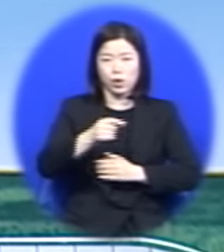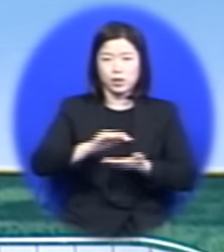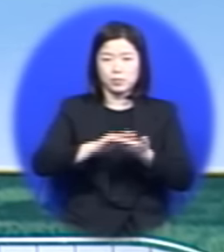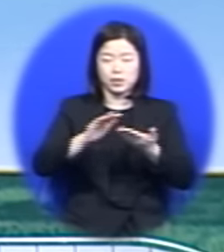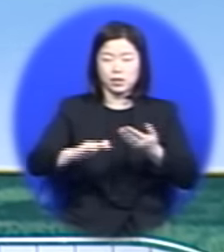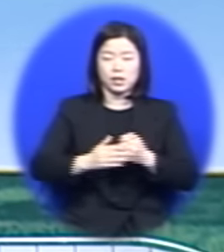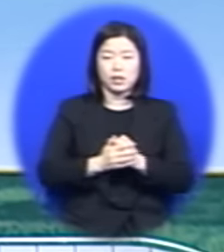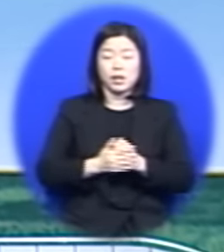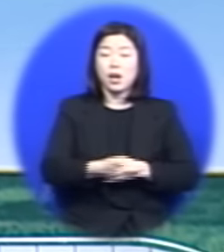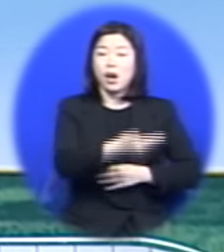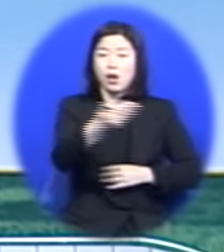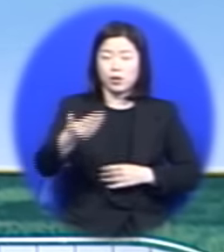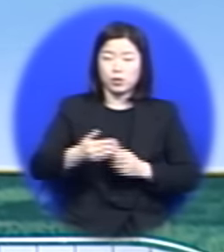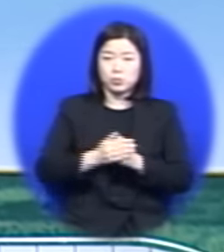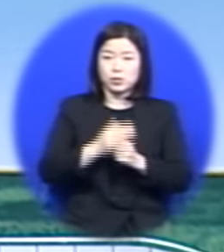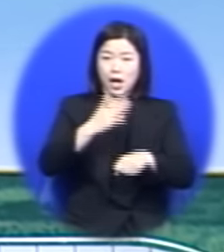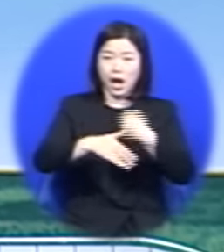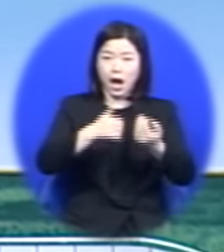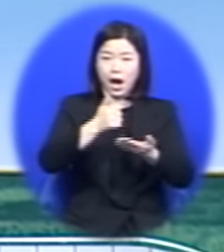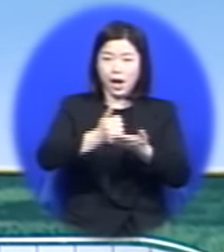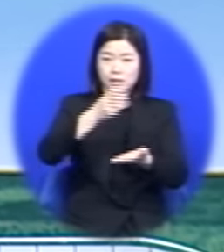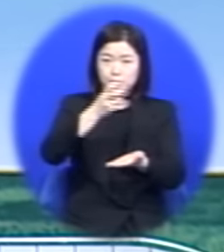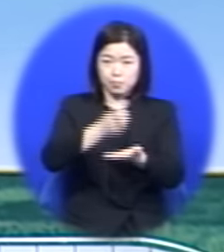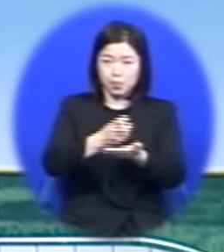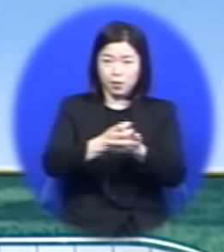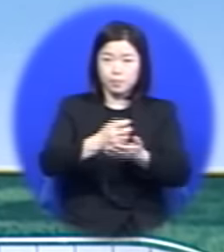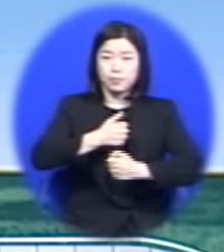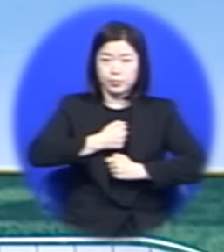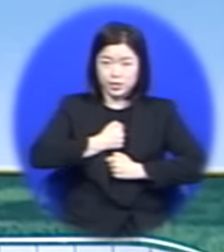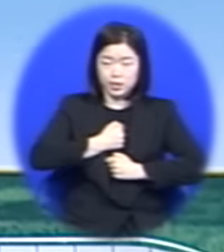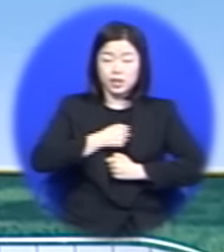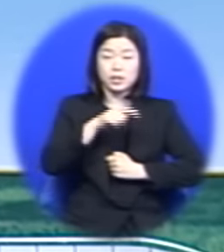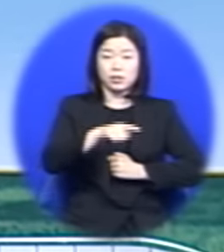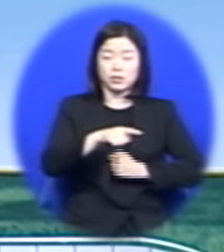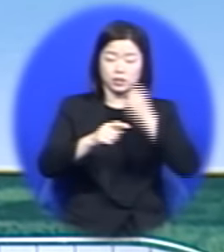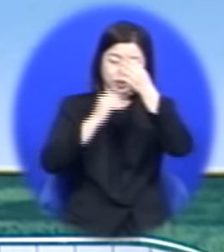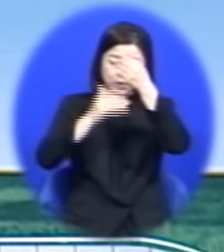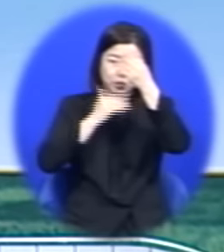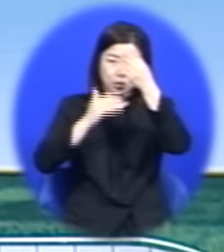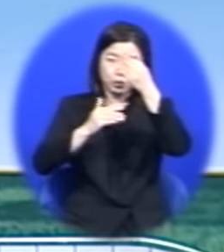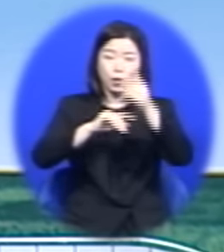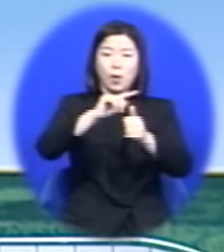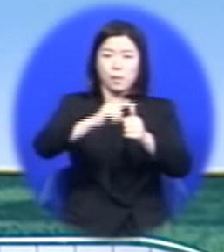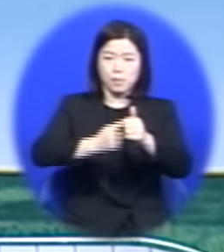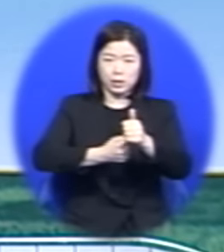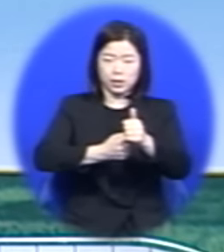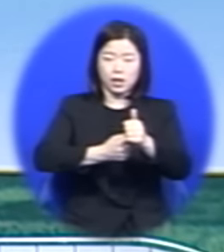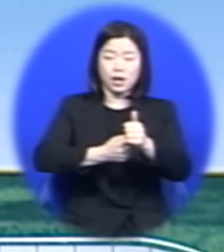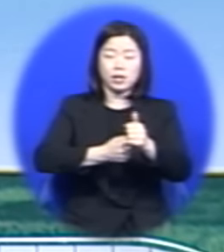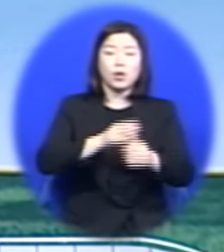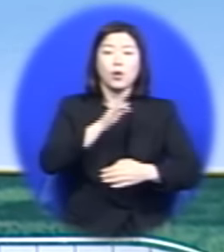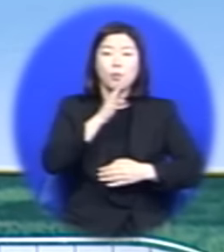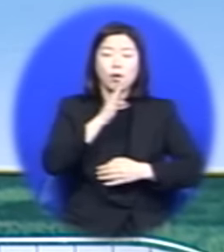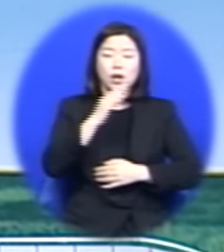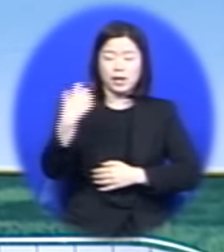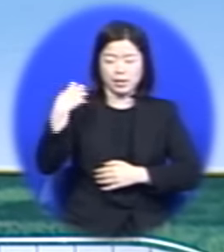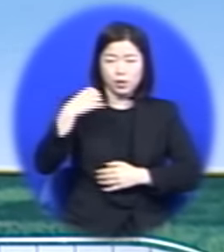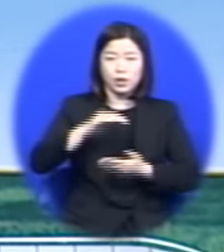여러분, 하나님의 율법을 지키는 것은 성도들의 마땅한 본분입니다.